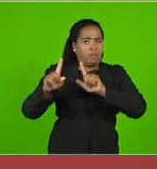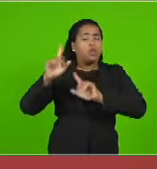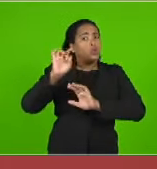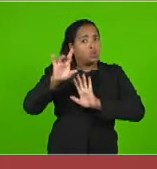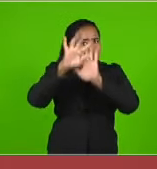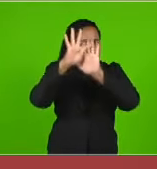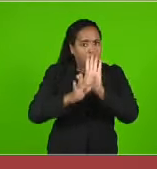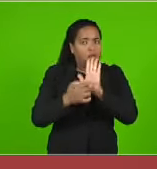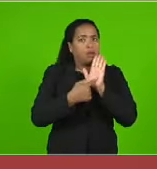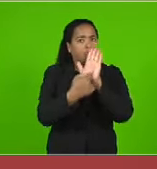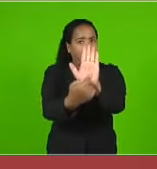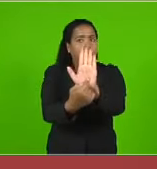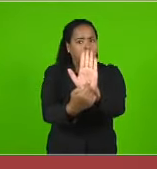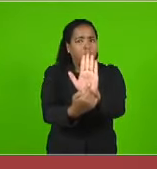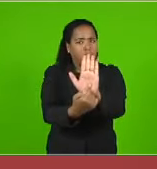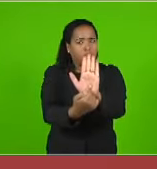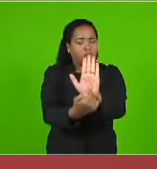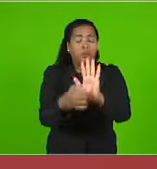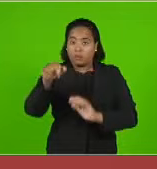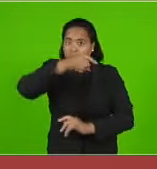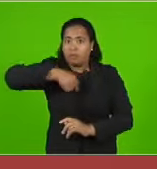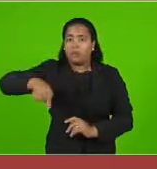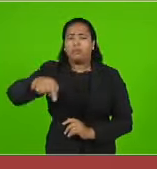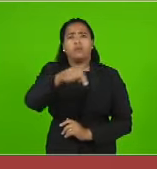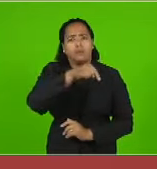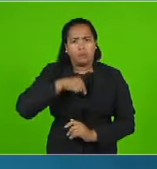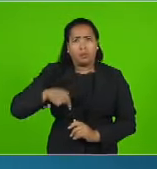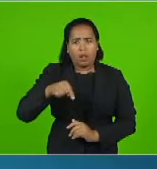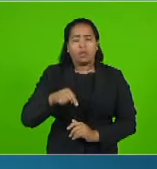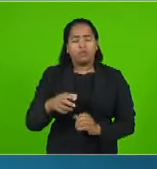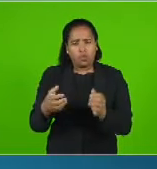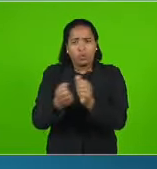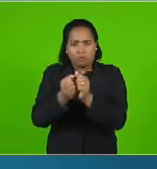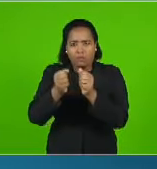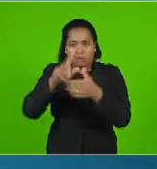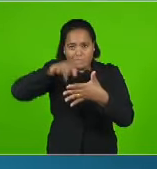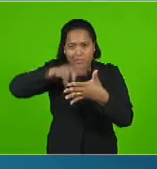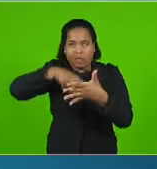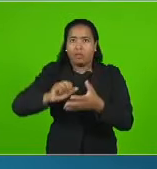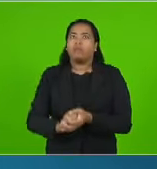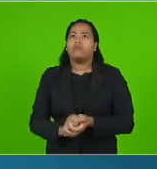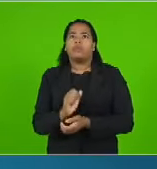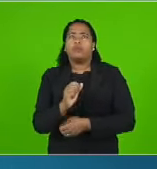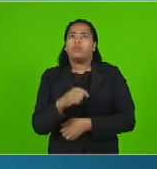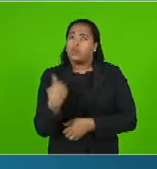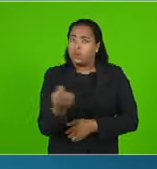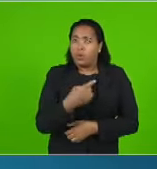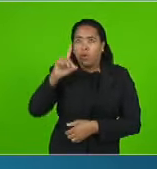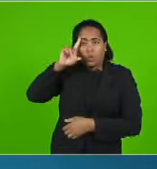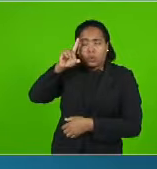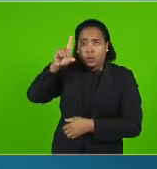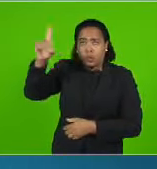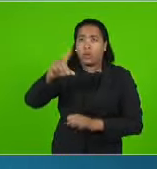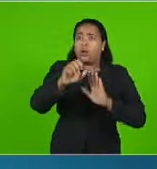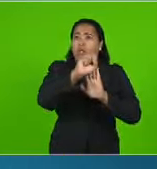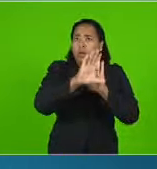детей, которые остаются без родителей при предательстве. Павел говорит, для неверующих, у